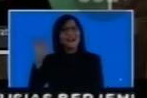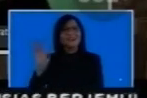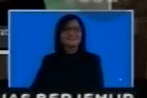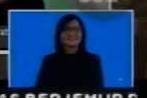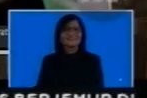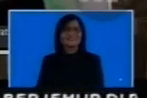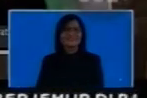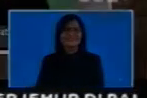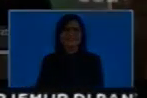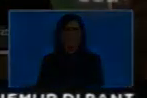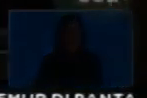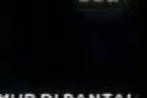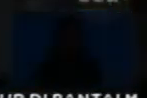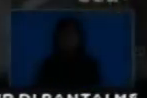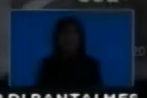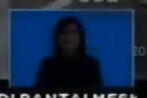Dadah.